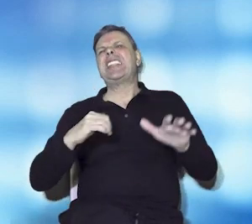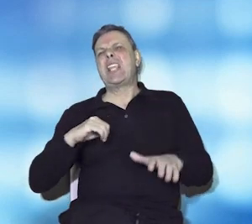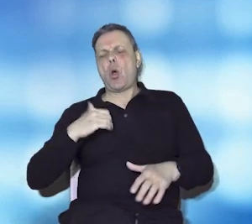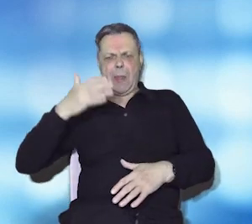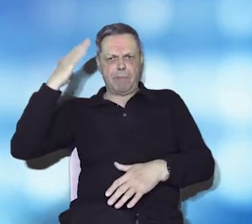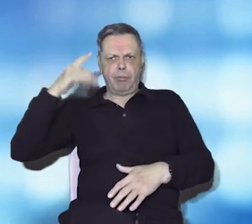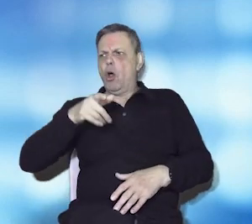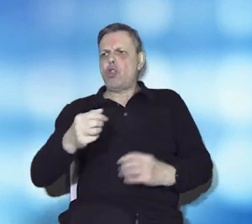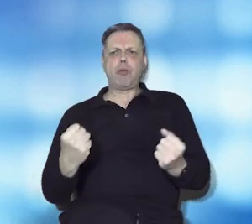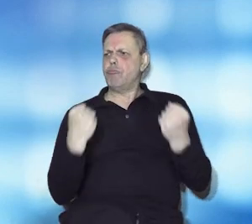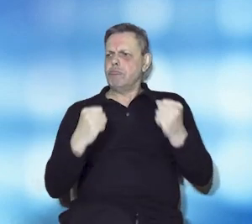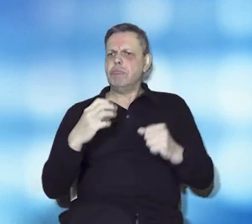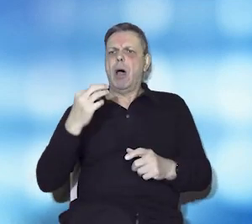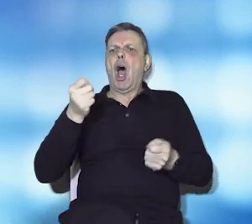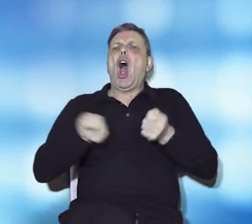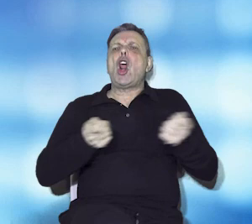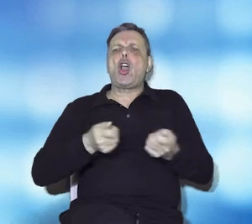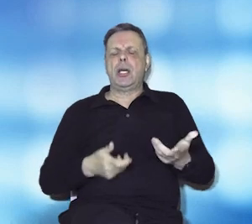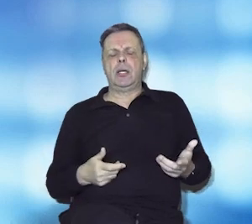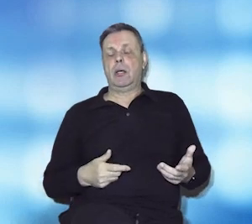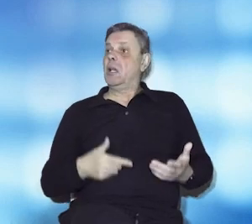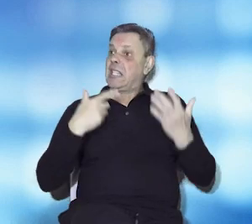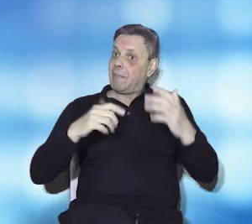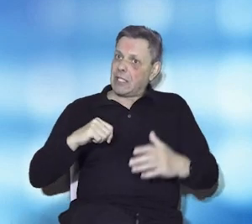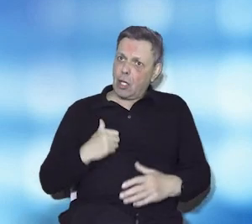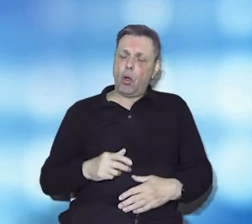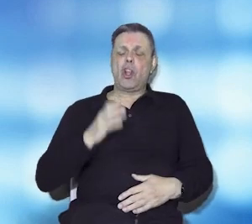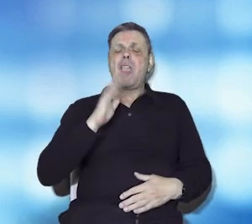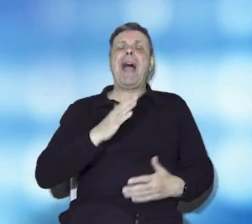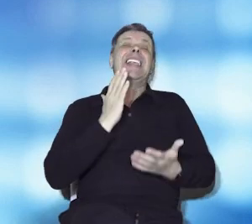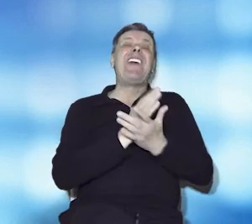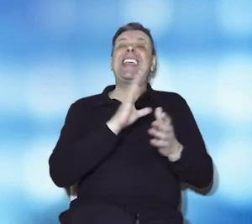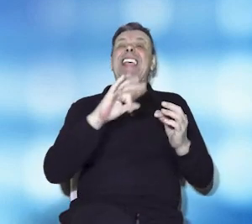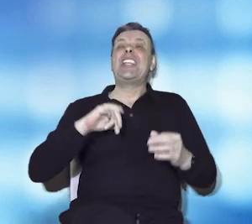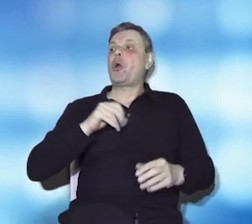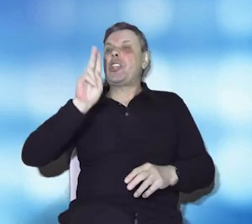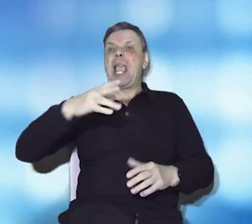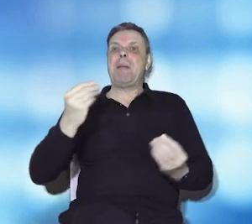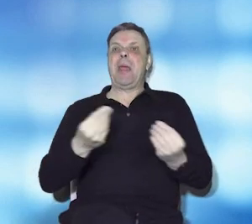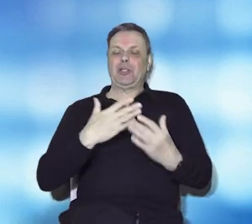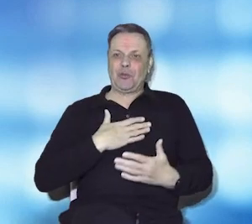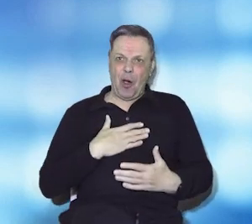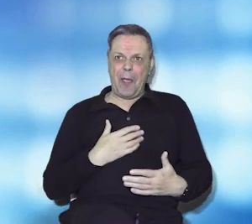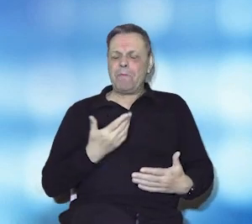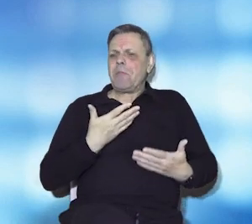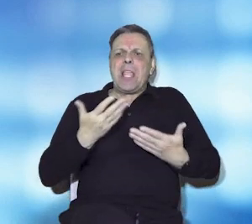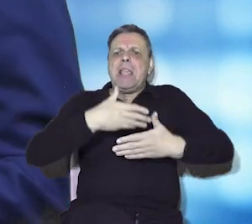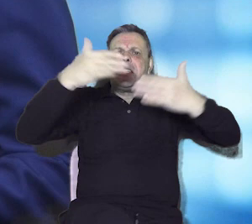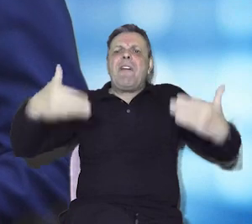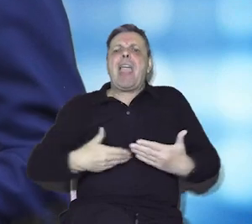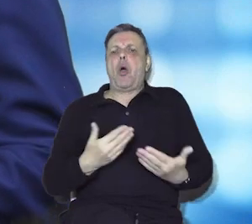žestoki baš. 70-te, ima svaka dekada, ima nešto svoje i sve mi je to jako